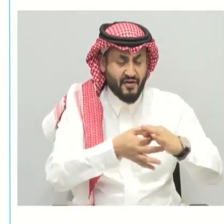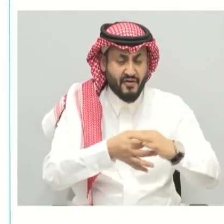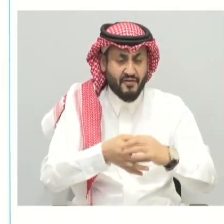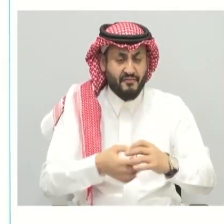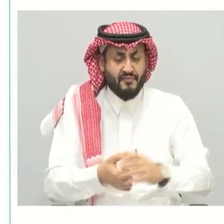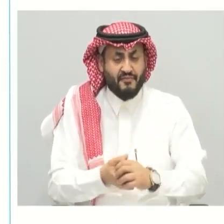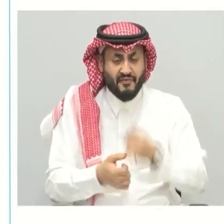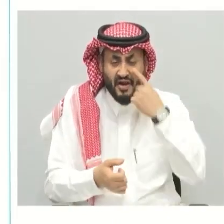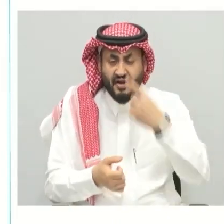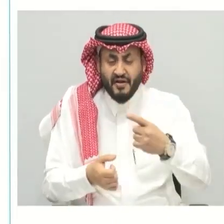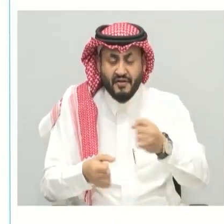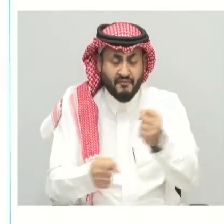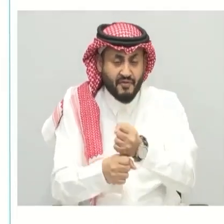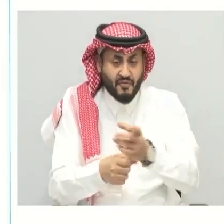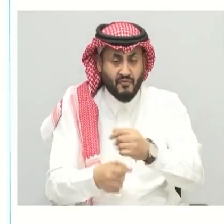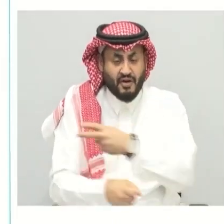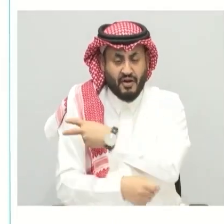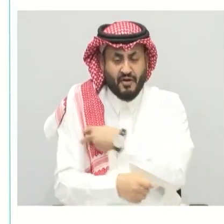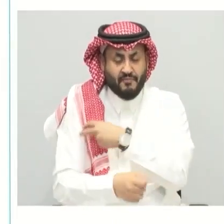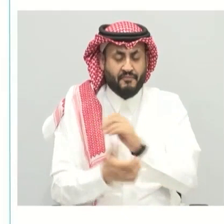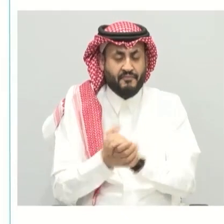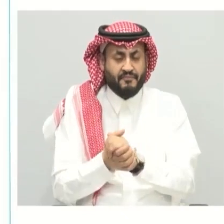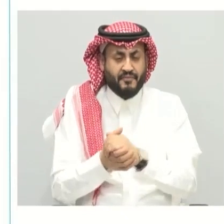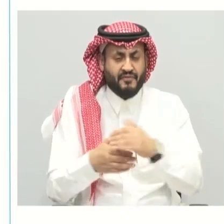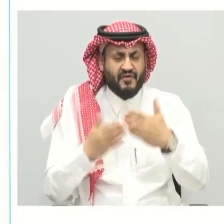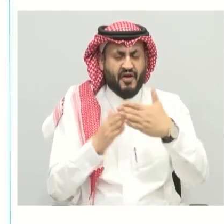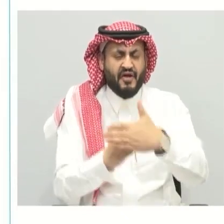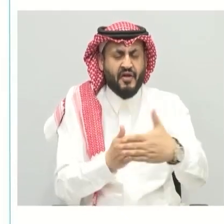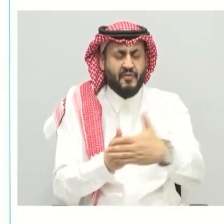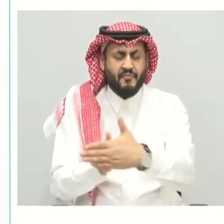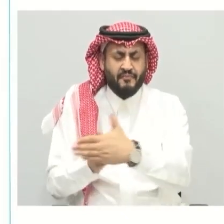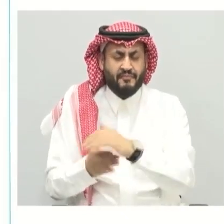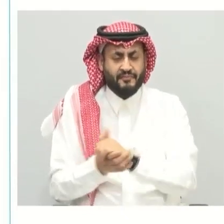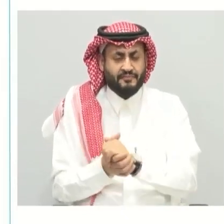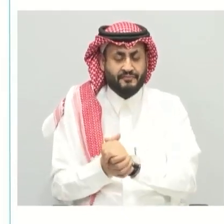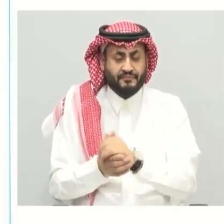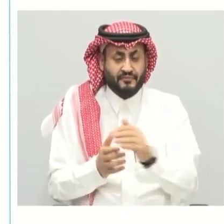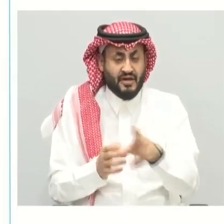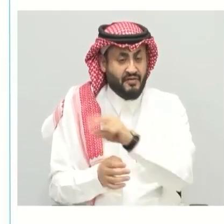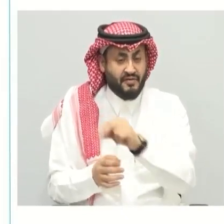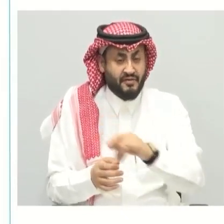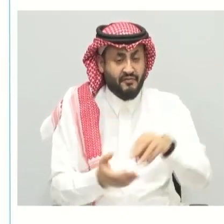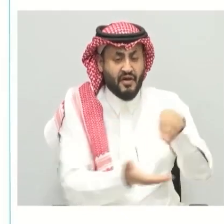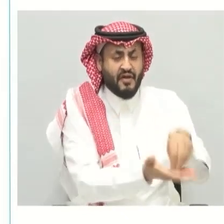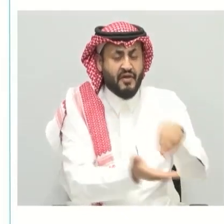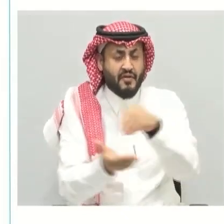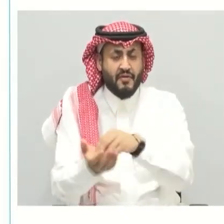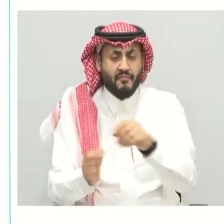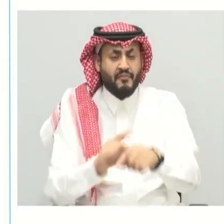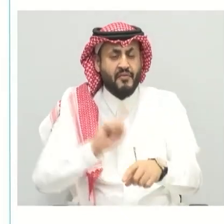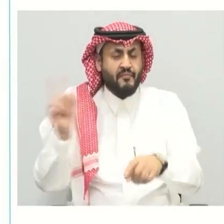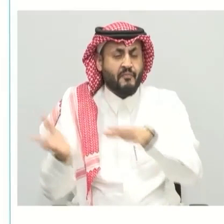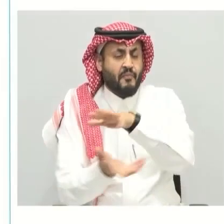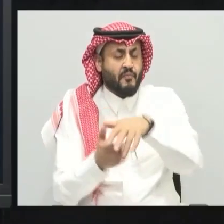عنها ممن تحول عده عوائق بينهم وبين حصولهم على فرص العمل المنا مثل المواصلات والبعد الجغرافي